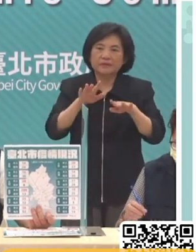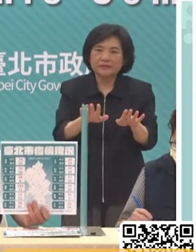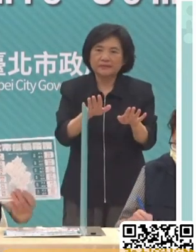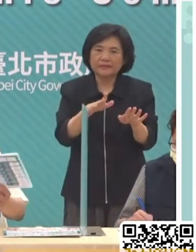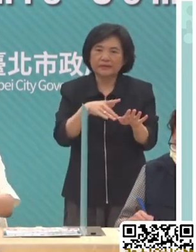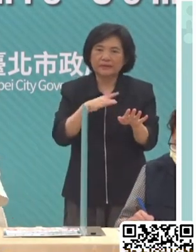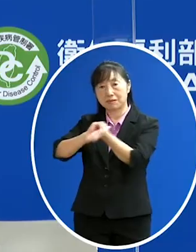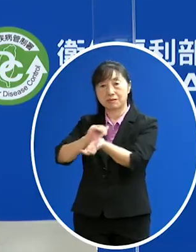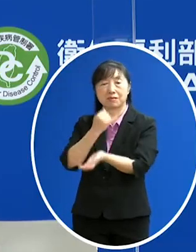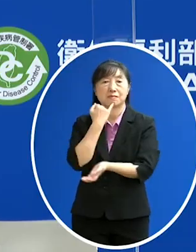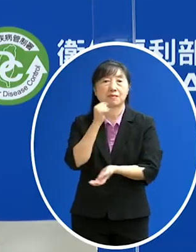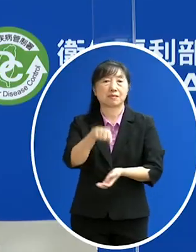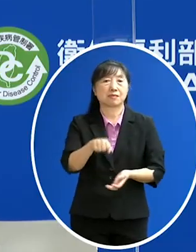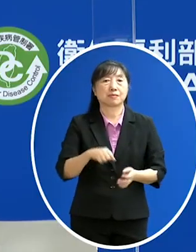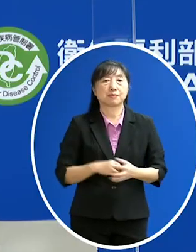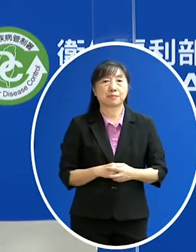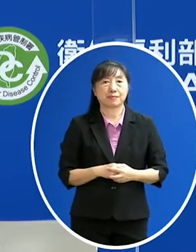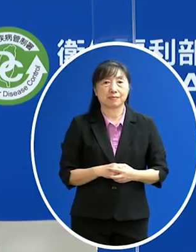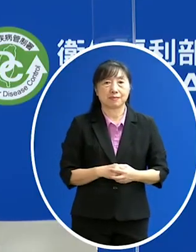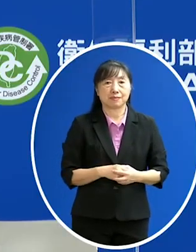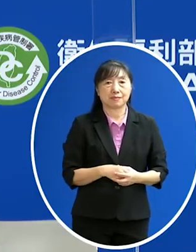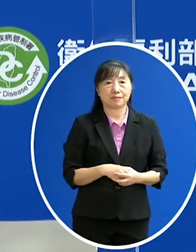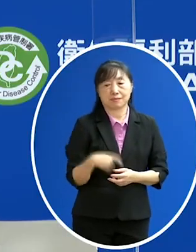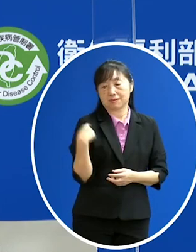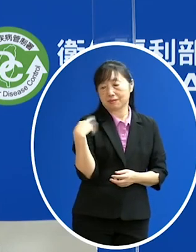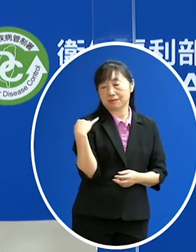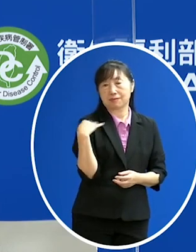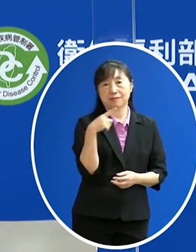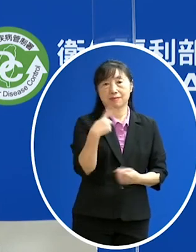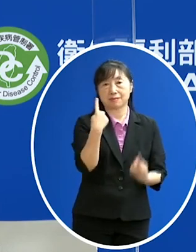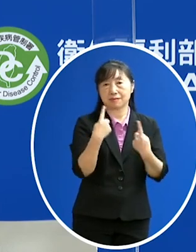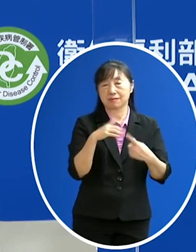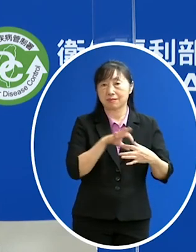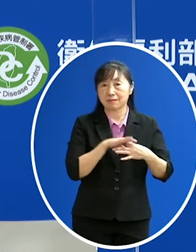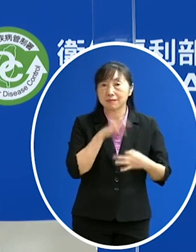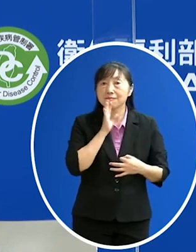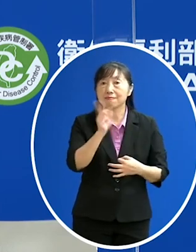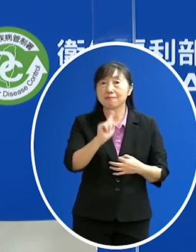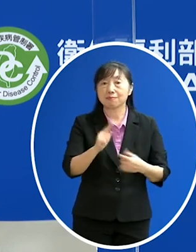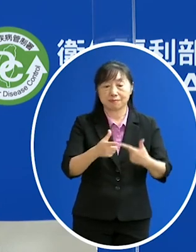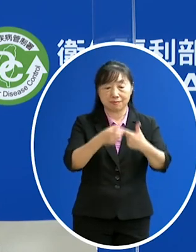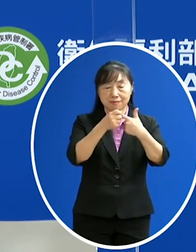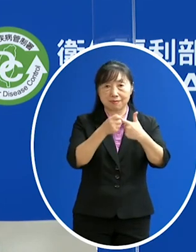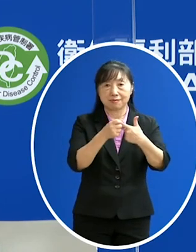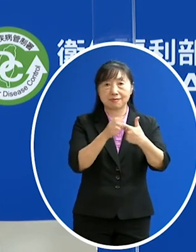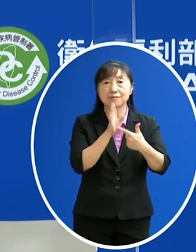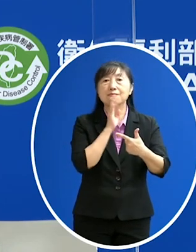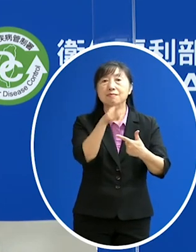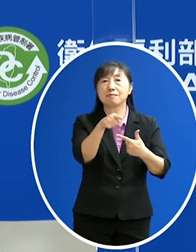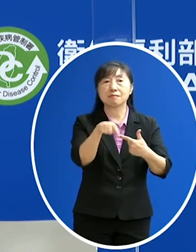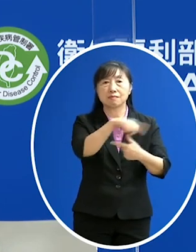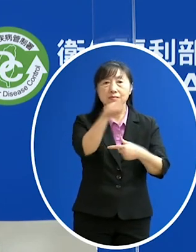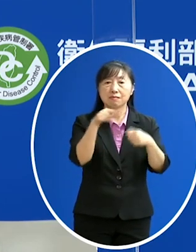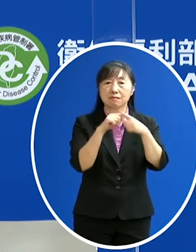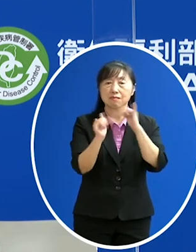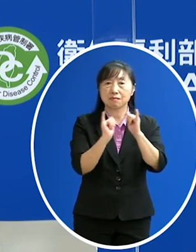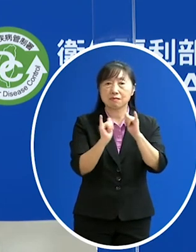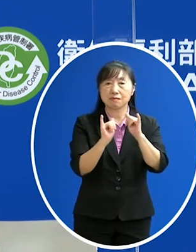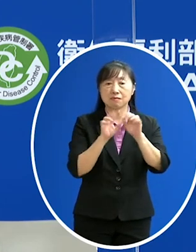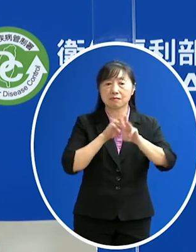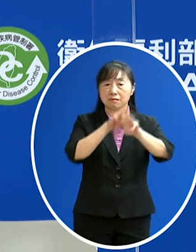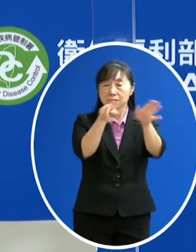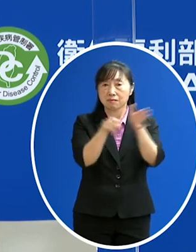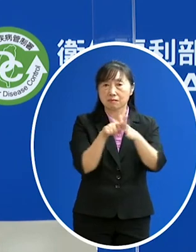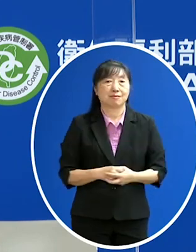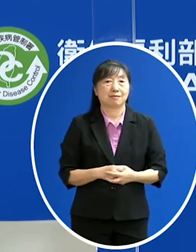疫情的扩散。 那这两天大家很关心的是在第六点我们有关于民众外出佩戴口